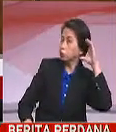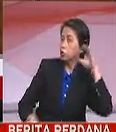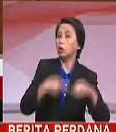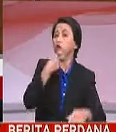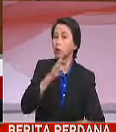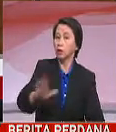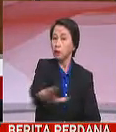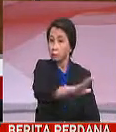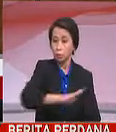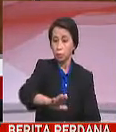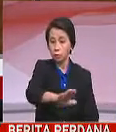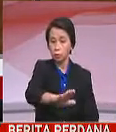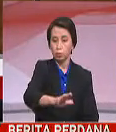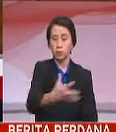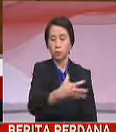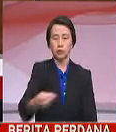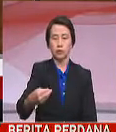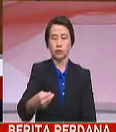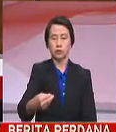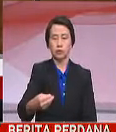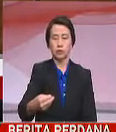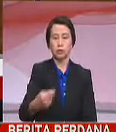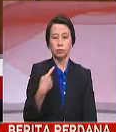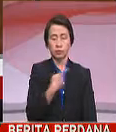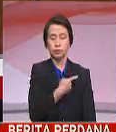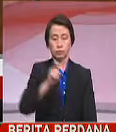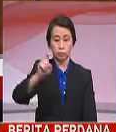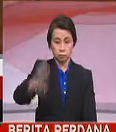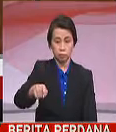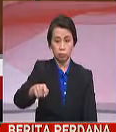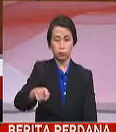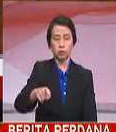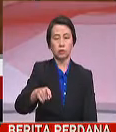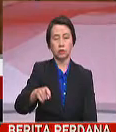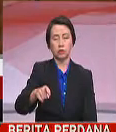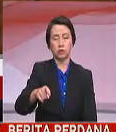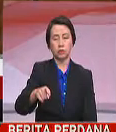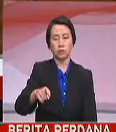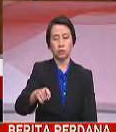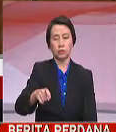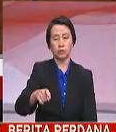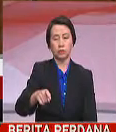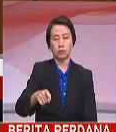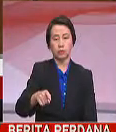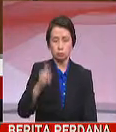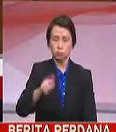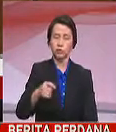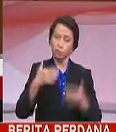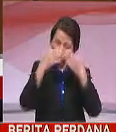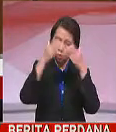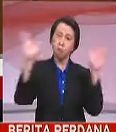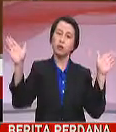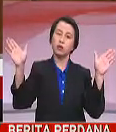suara-suara mereka ini. Dan kita mesti bersifat terbuka